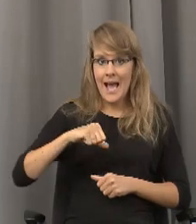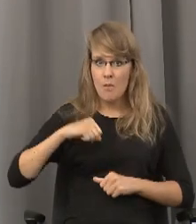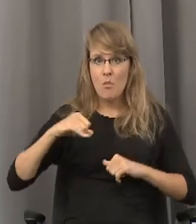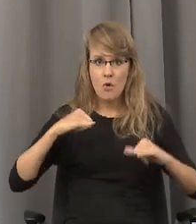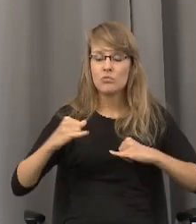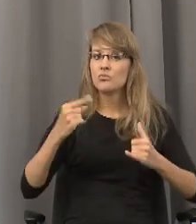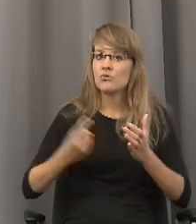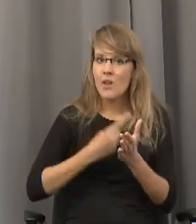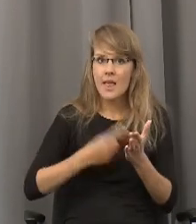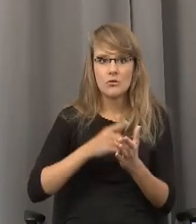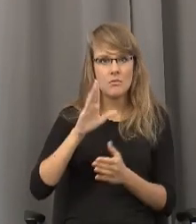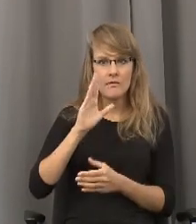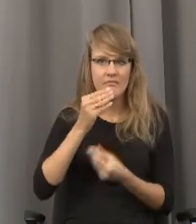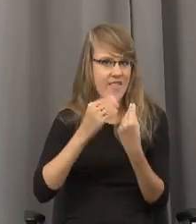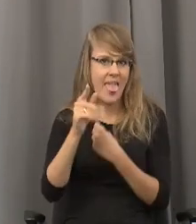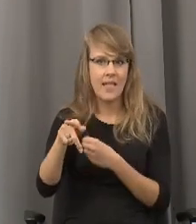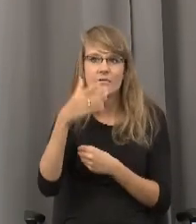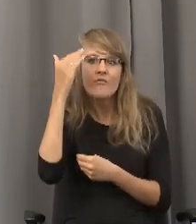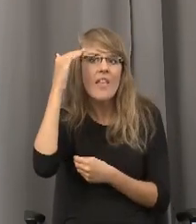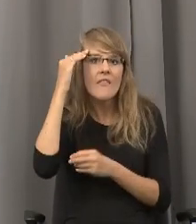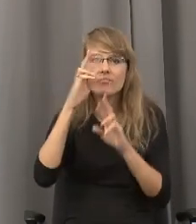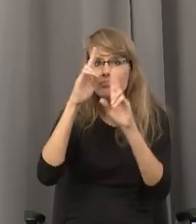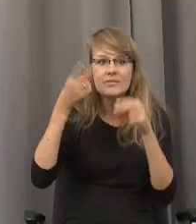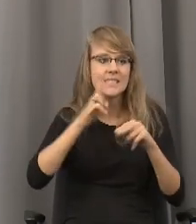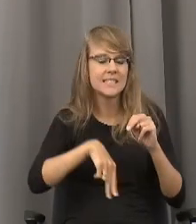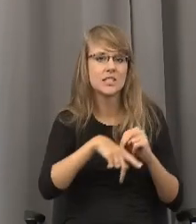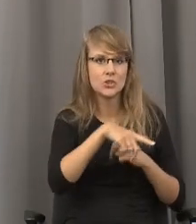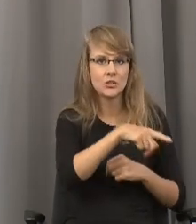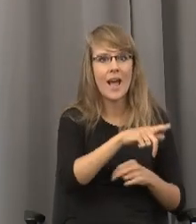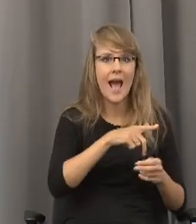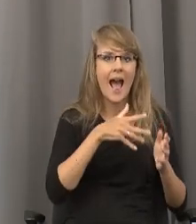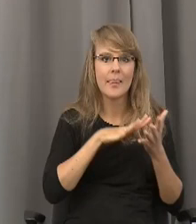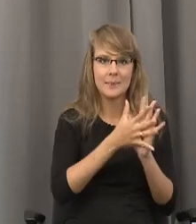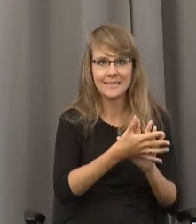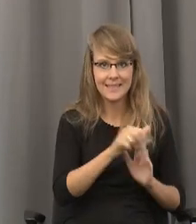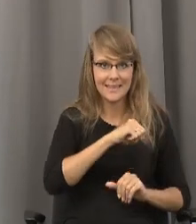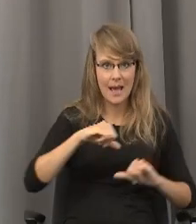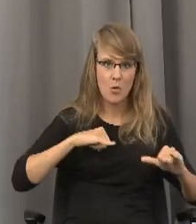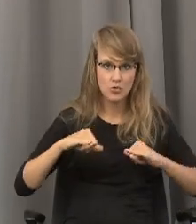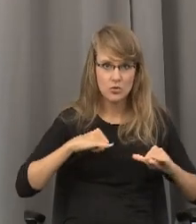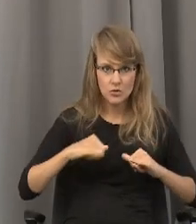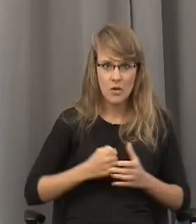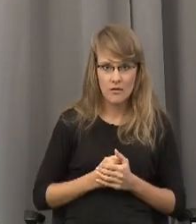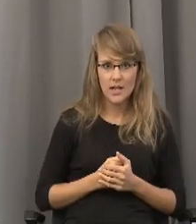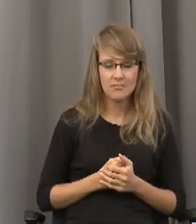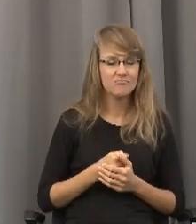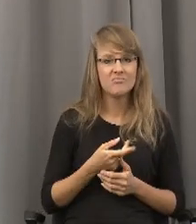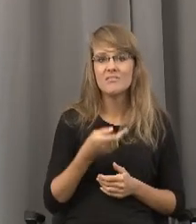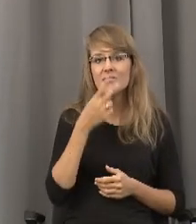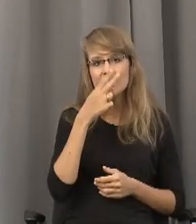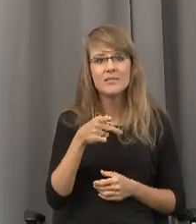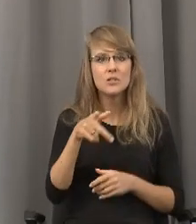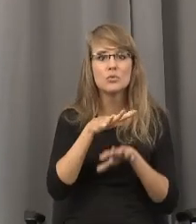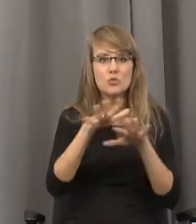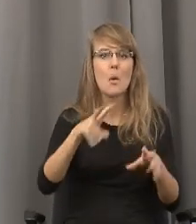często mają większe rozpoznanie niż administracja rządowa skali potrzeb, z którymi przychodzi się zmierzyć na swoim terenie,